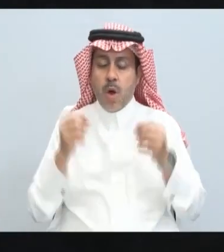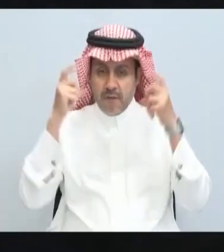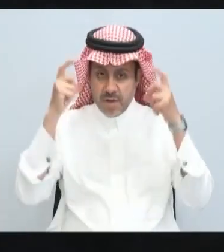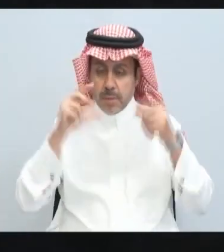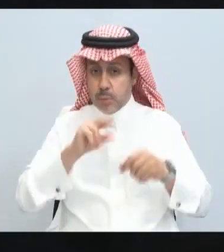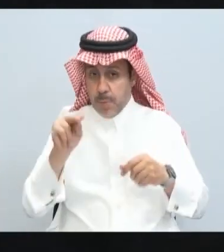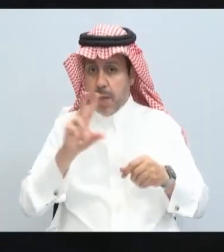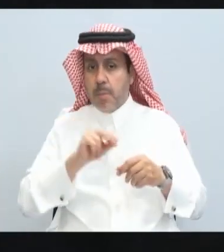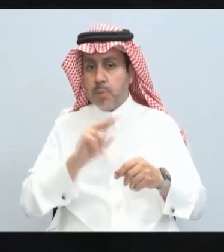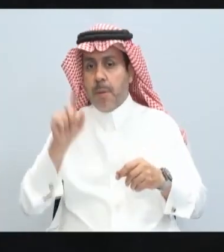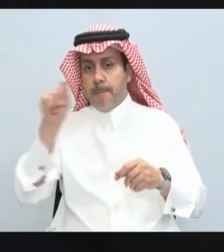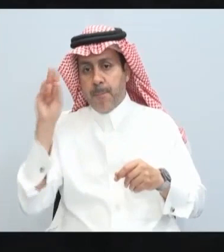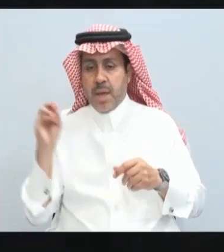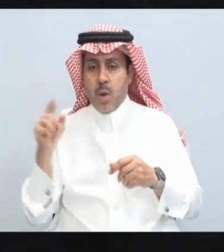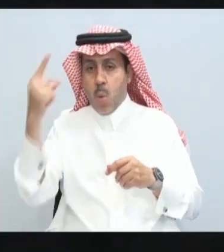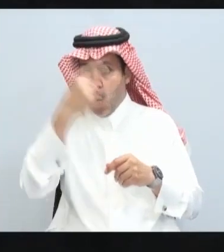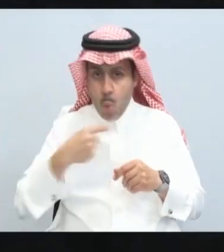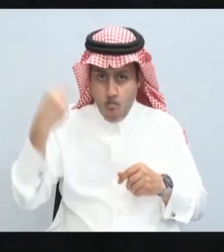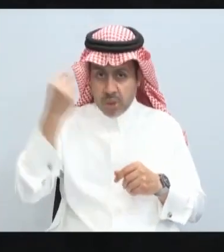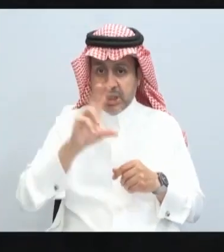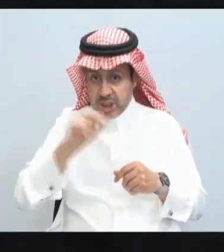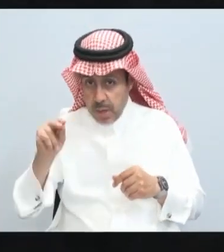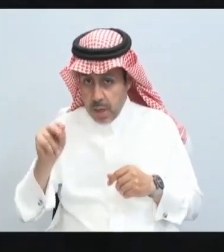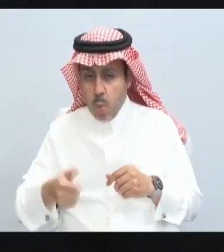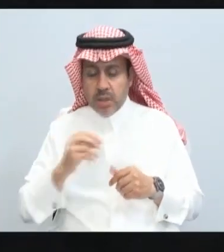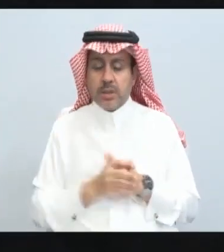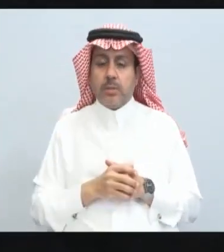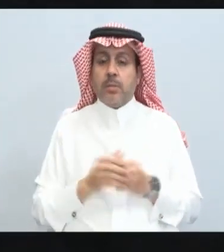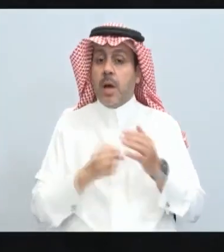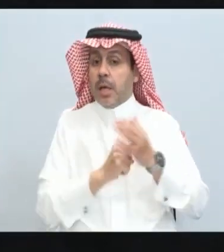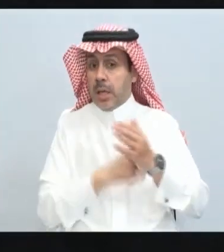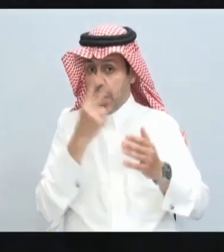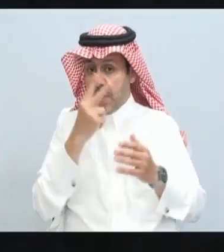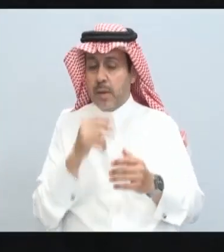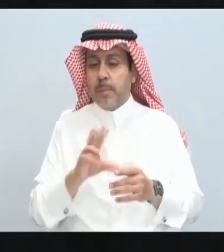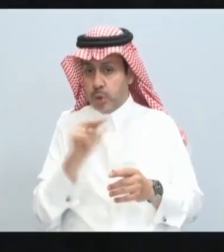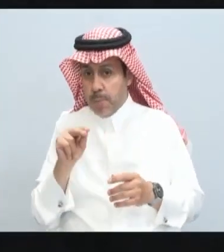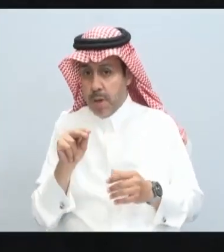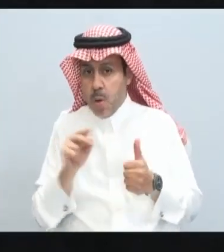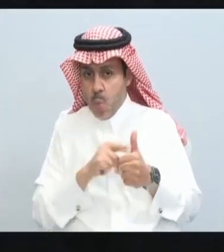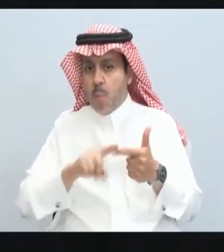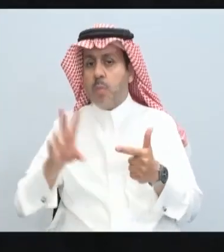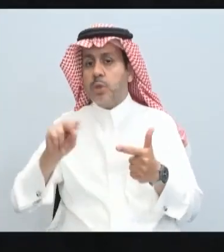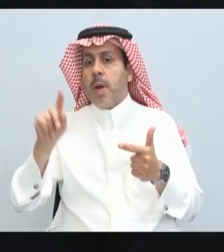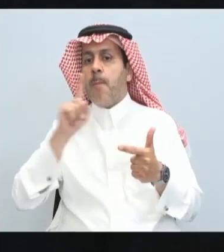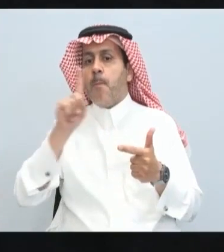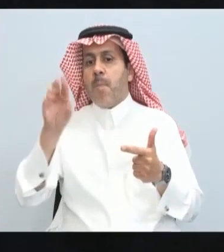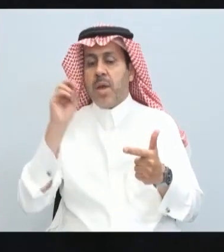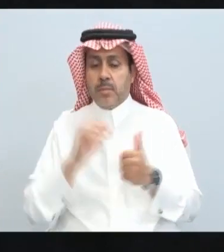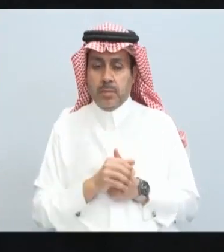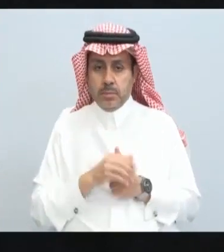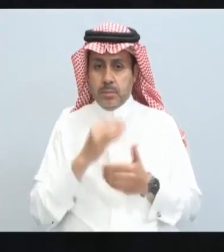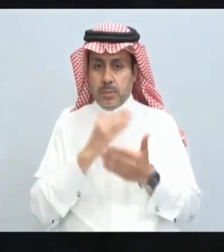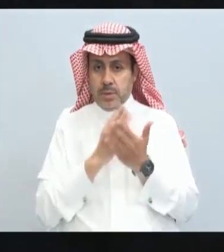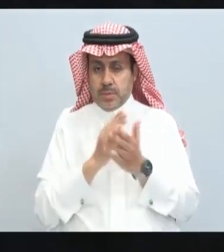انه هو مشبه ومشبه واداه التشبيه وعرفنا ان ركنان الرئيسان هم المشبه والمشبه به القسم الثاني من